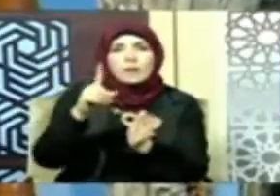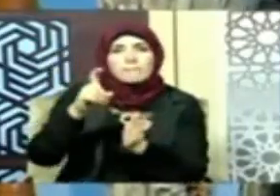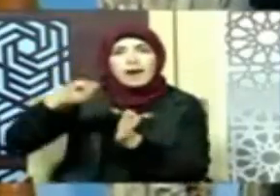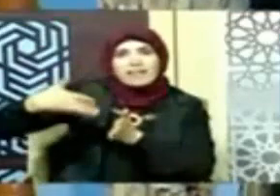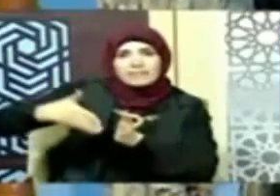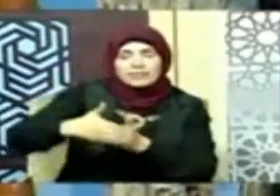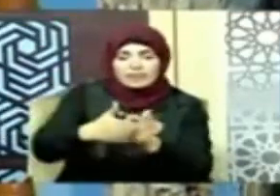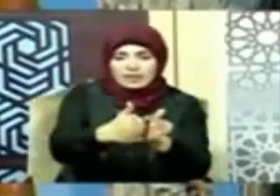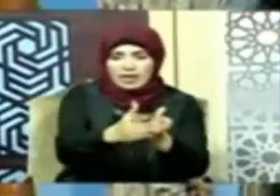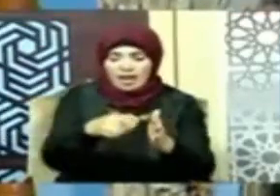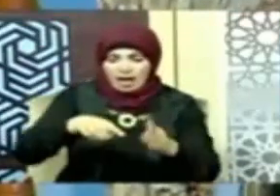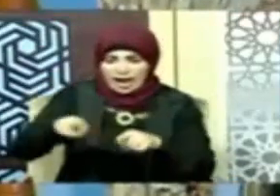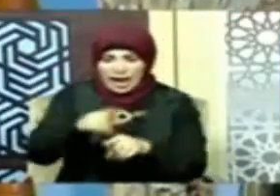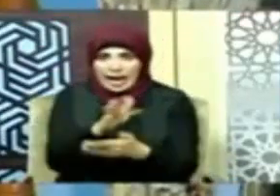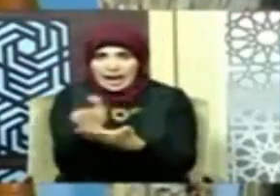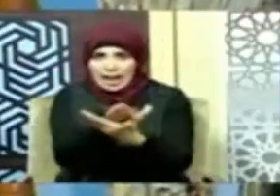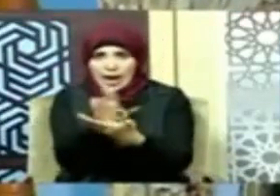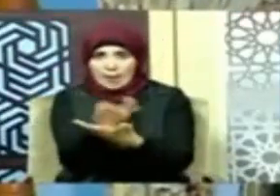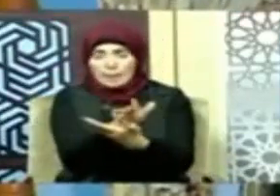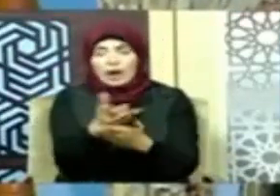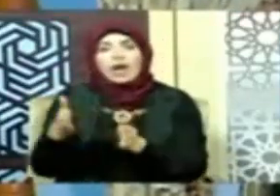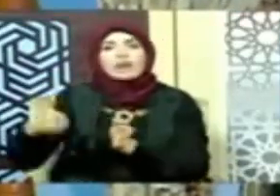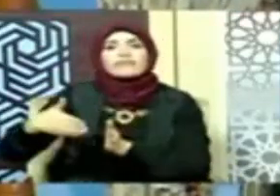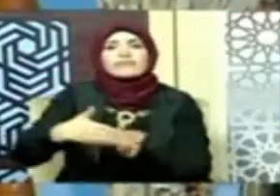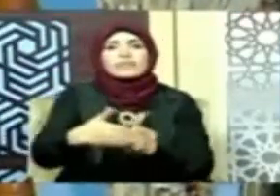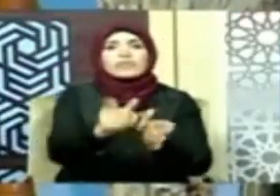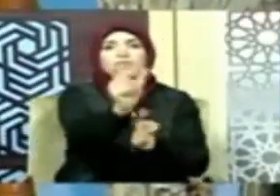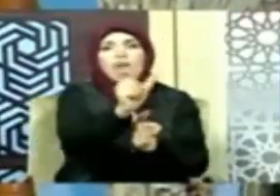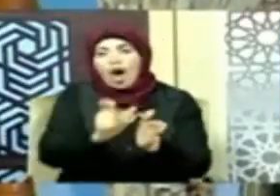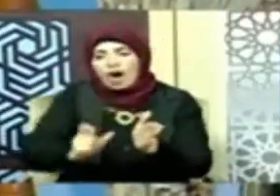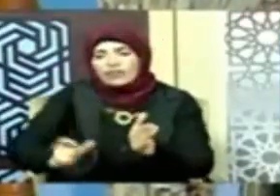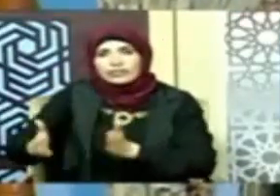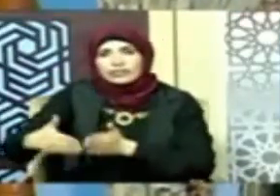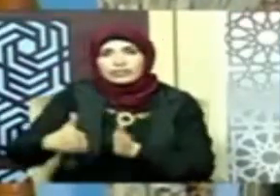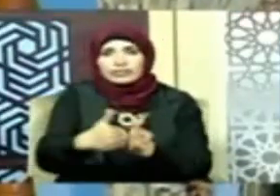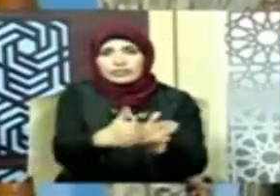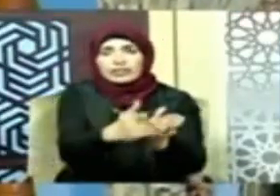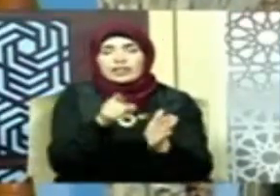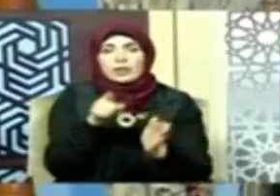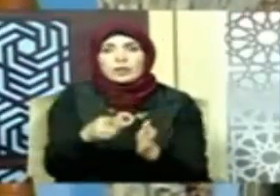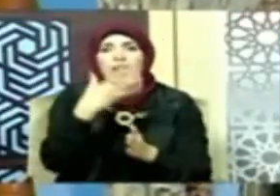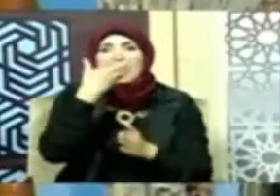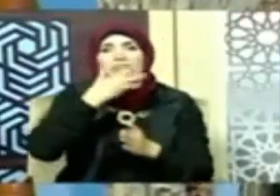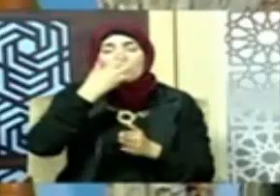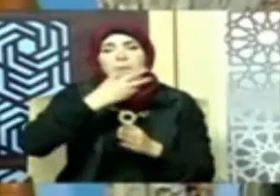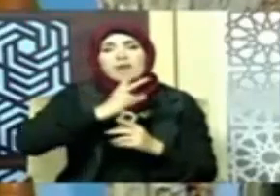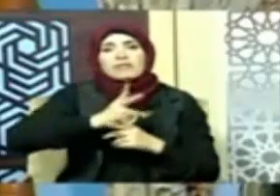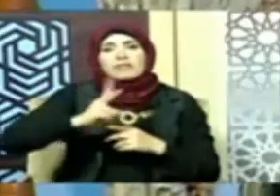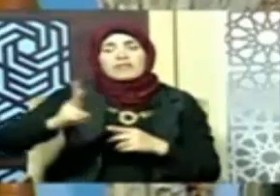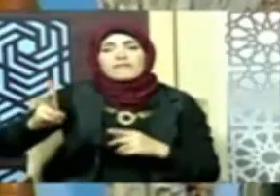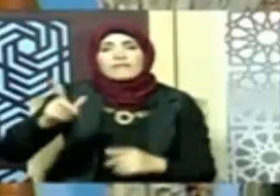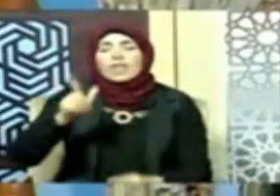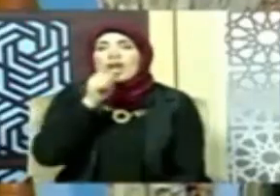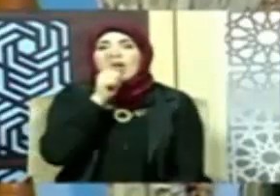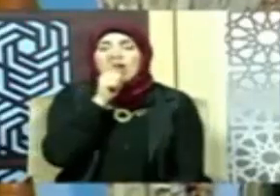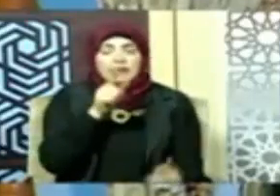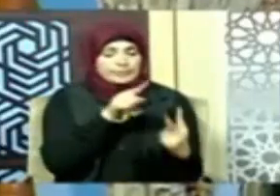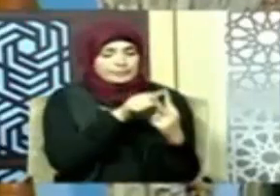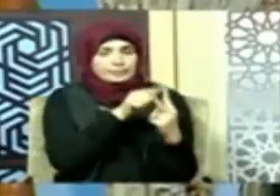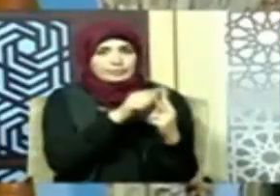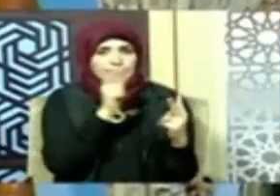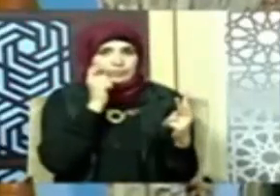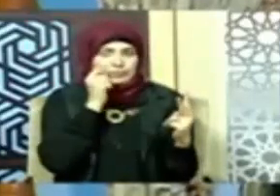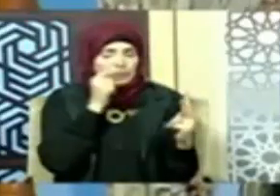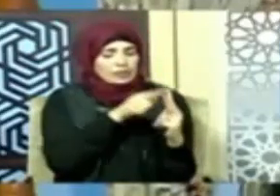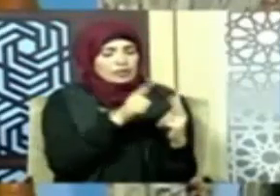وفجرنا خلالهما نهرا. وكان له ثمر فقال لصاحبه